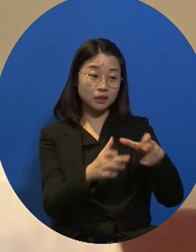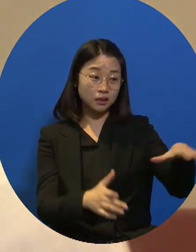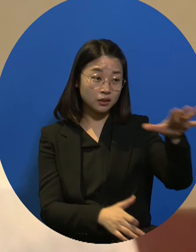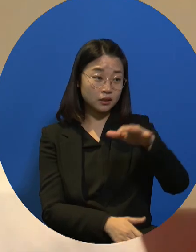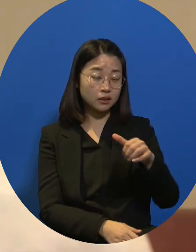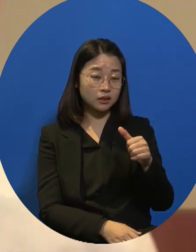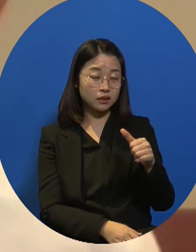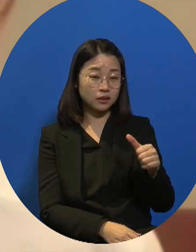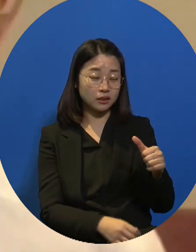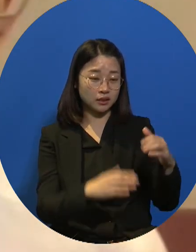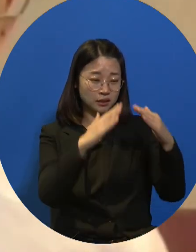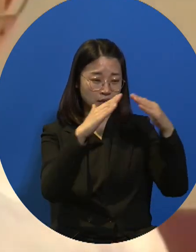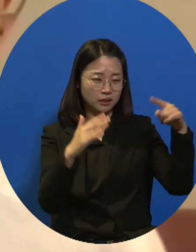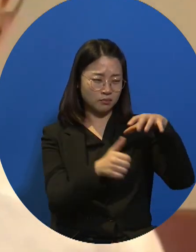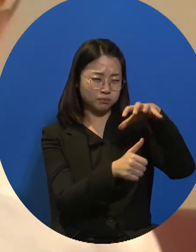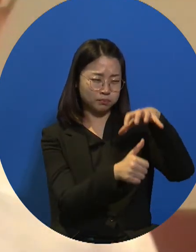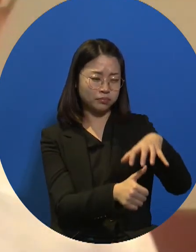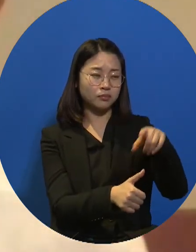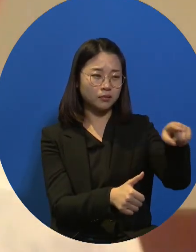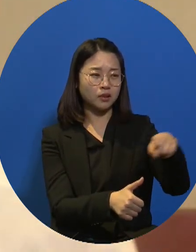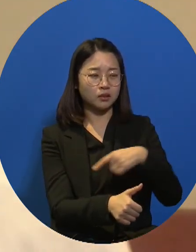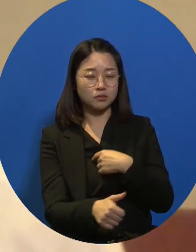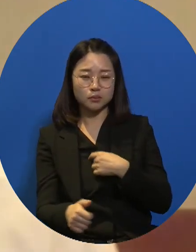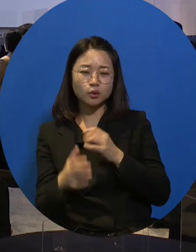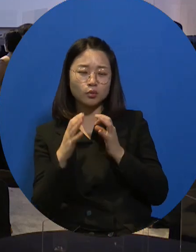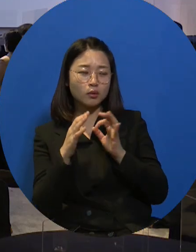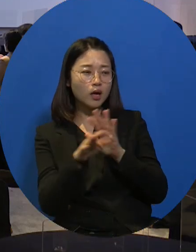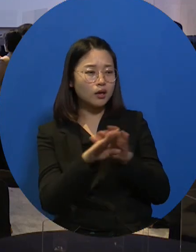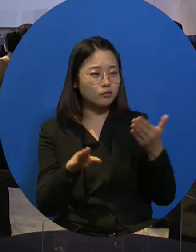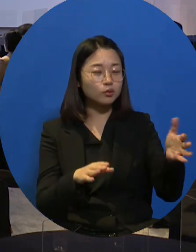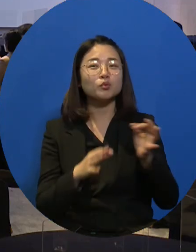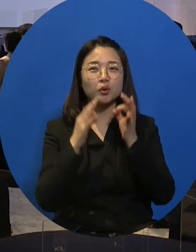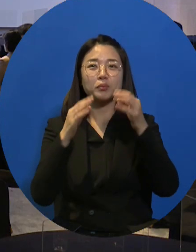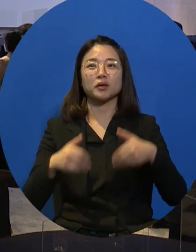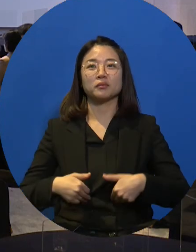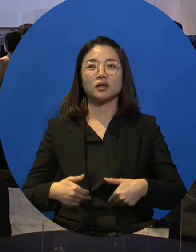시설에 가둬져 있다는 점에서도 우리는 함께 노력을 해야 될 것입니다. 감사합니다.